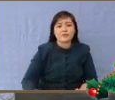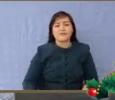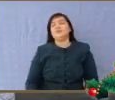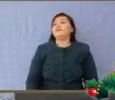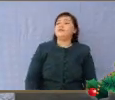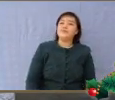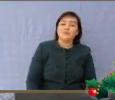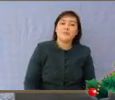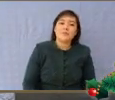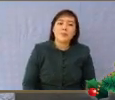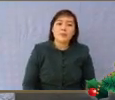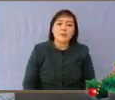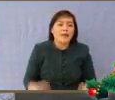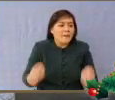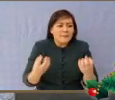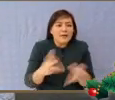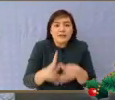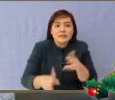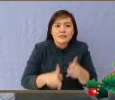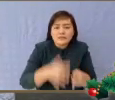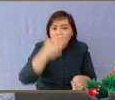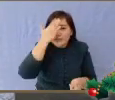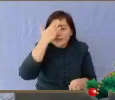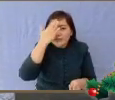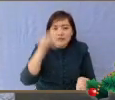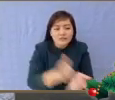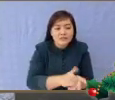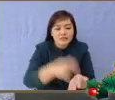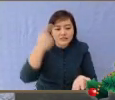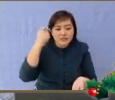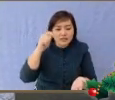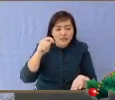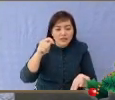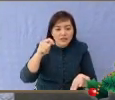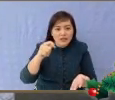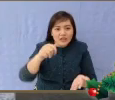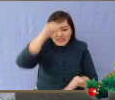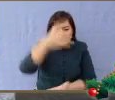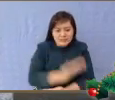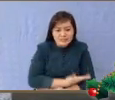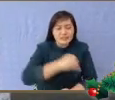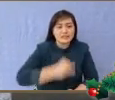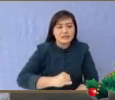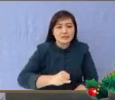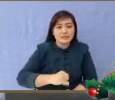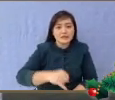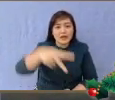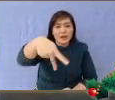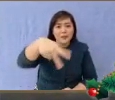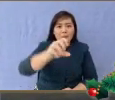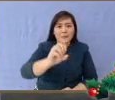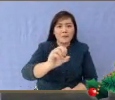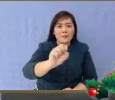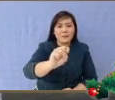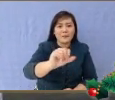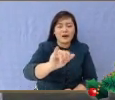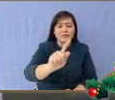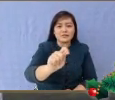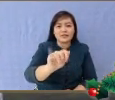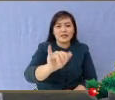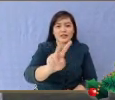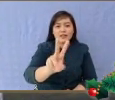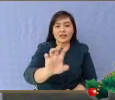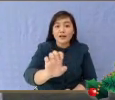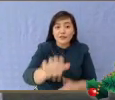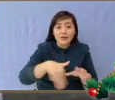test, siya ngayon ay low moral, lungkot na lungkot, kinakabahan yung kanyang sambayanan sapagkat mamamatay na sila sapagkat meron sa